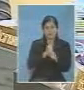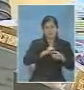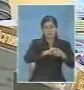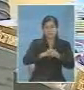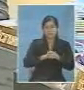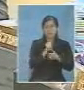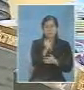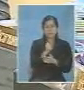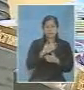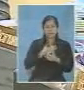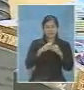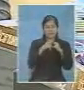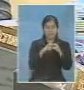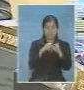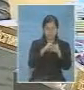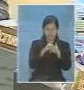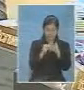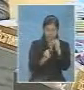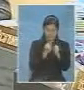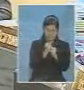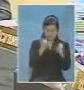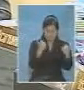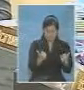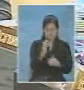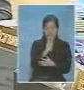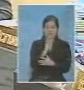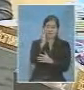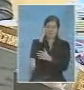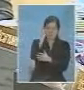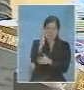จะไม่ขอแก้ปัญหาเฉพาะปีนี้เราอยากจะขอแก้ปัญหาระยะยาวพร้อมกันไปด้วยนะคะก็